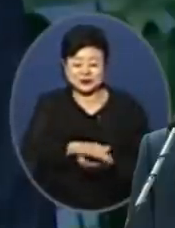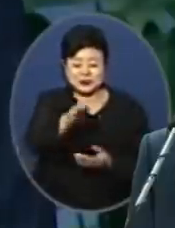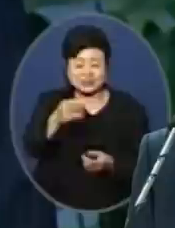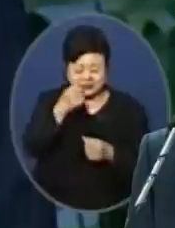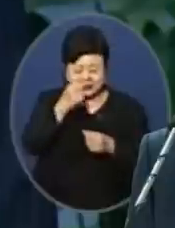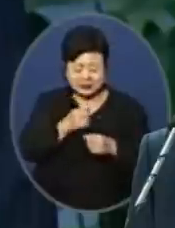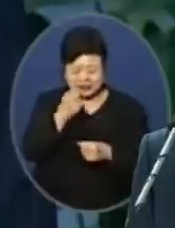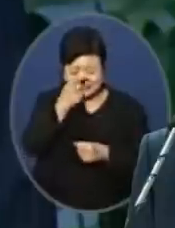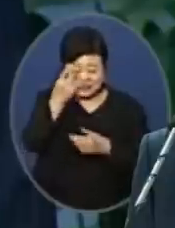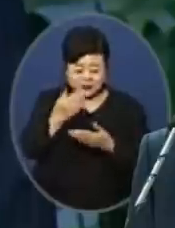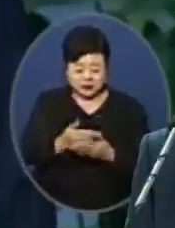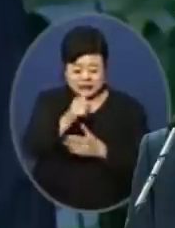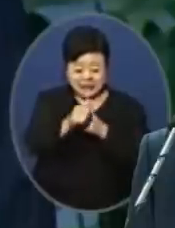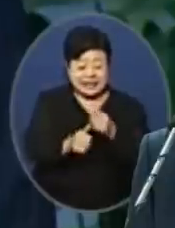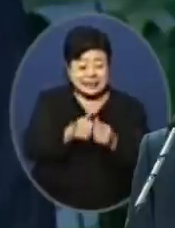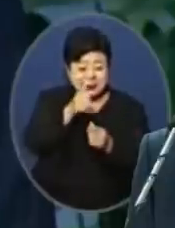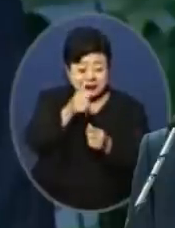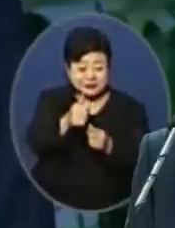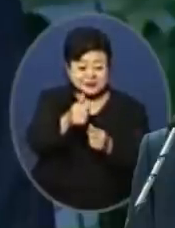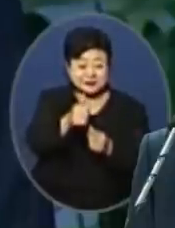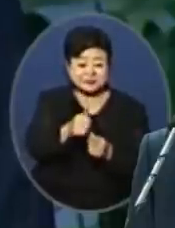우리를 지켜주는 하나님의